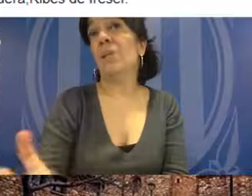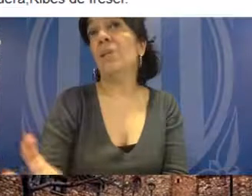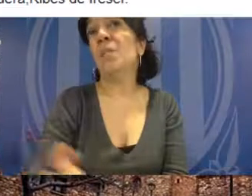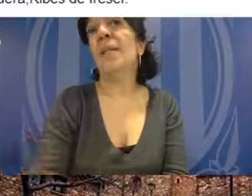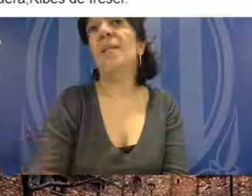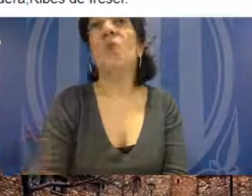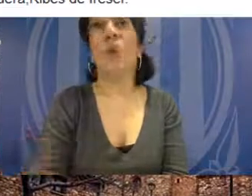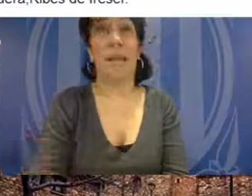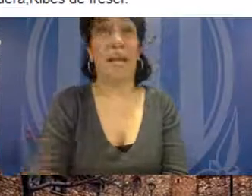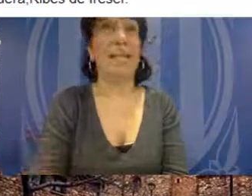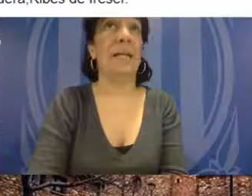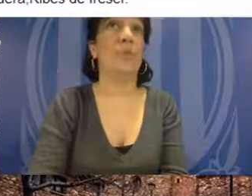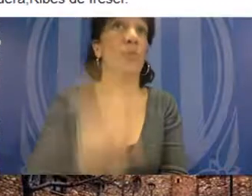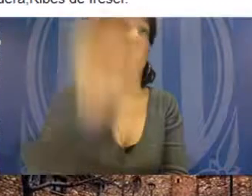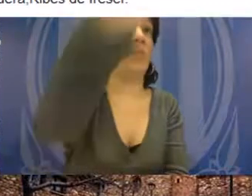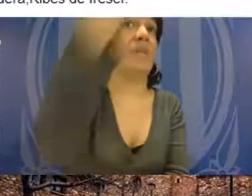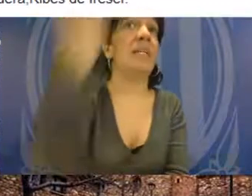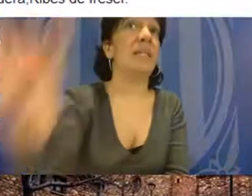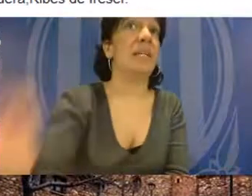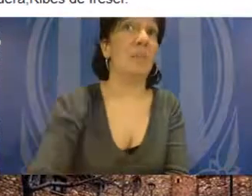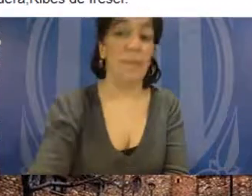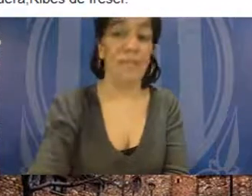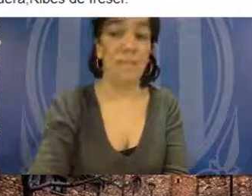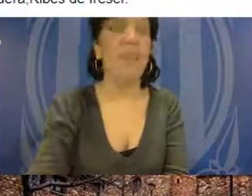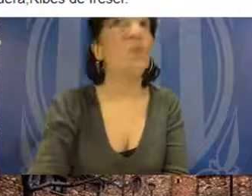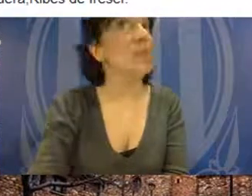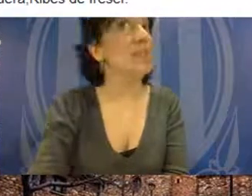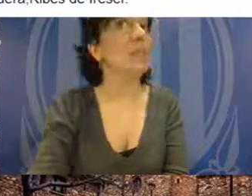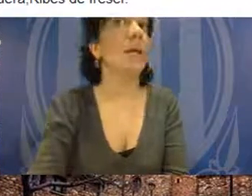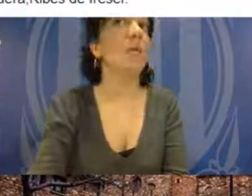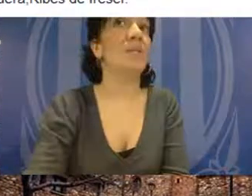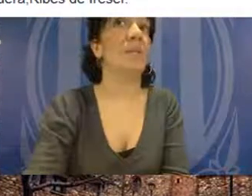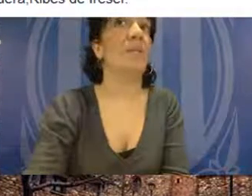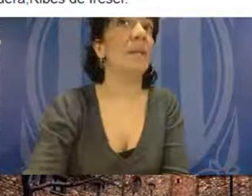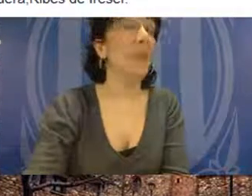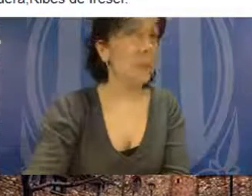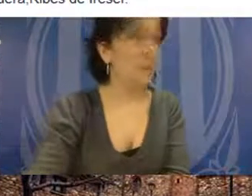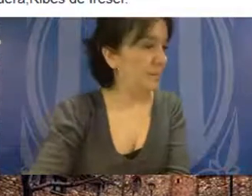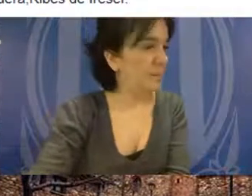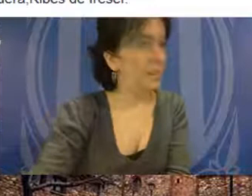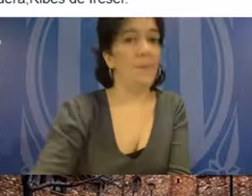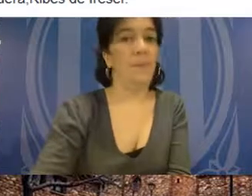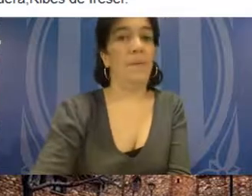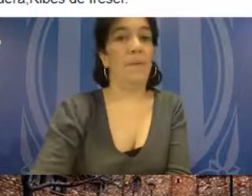de Catalunya Experience o del hashtag. Us poso diferents exemples també doncs, de gent que ho està fent.